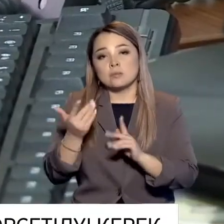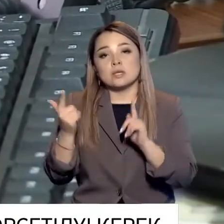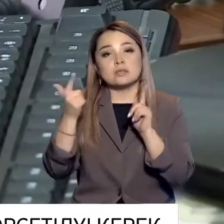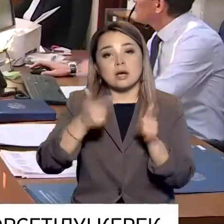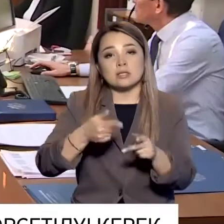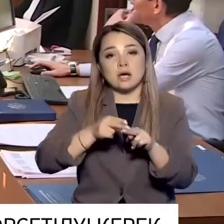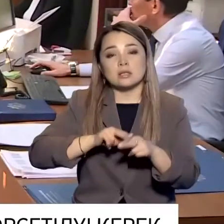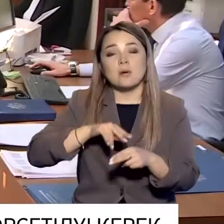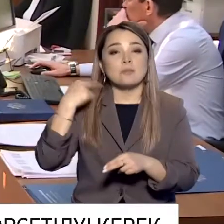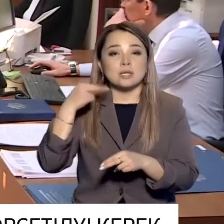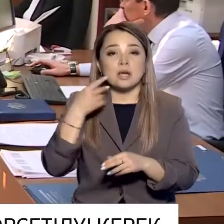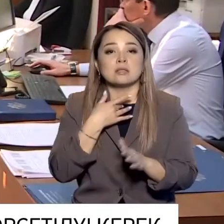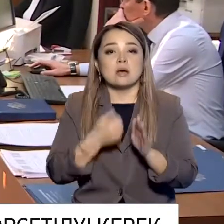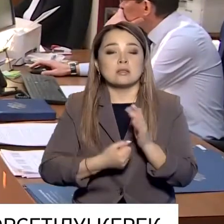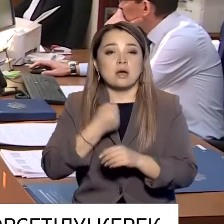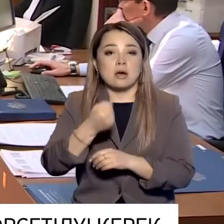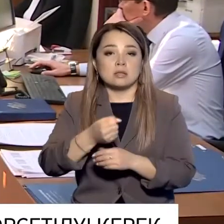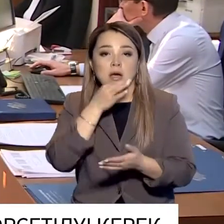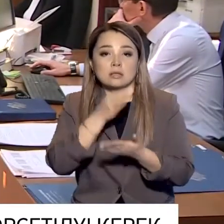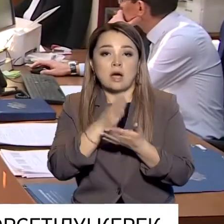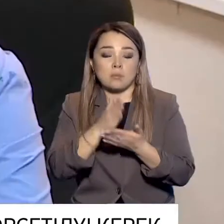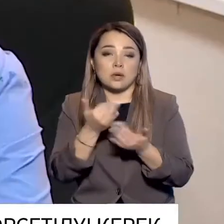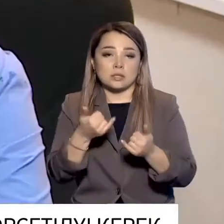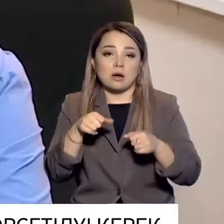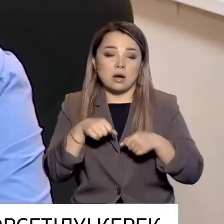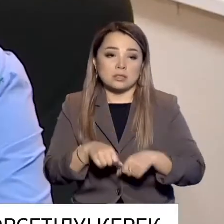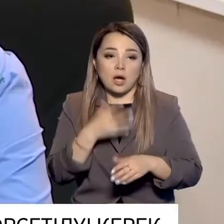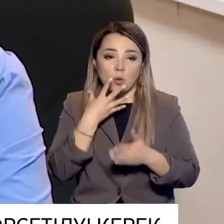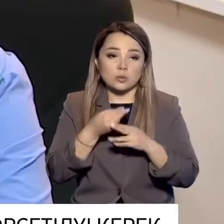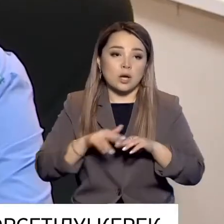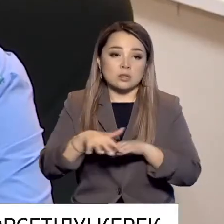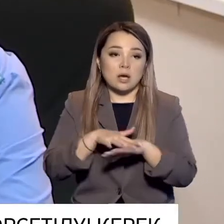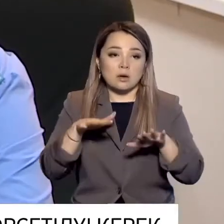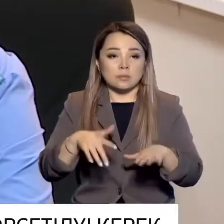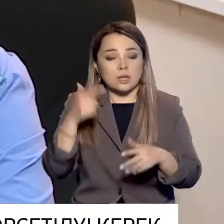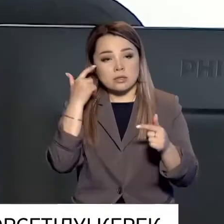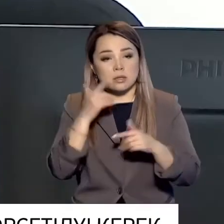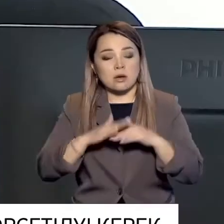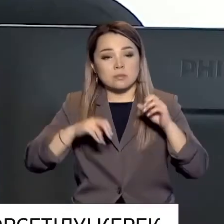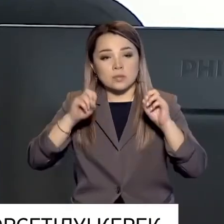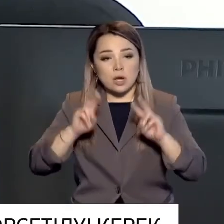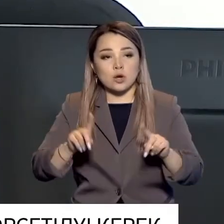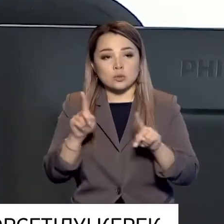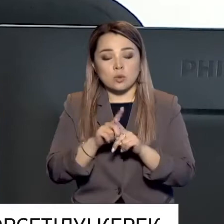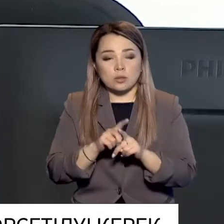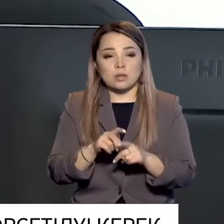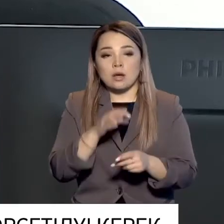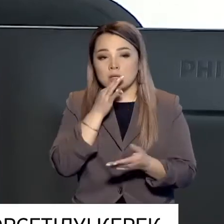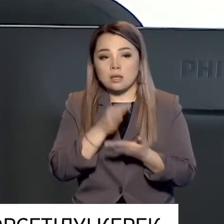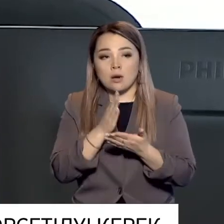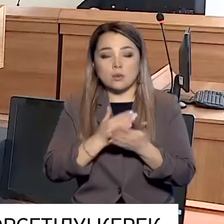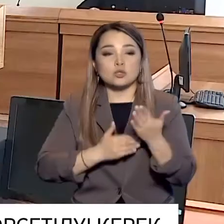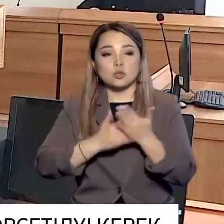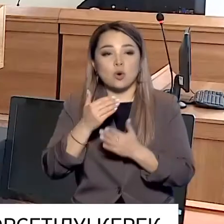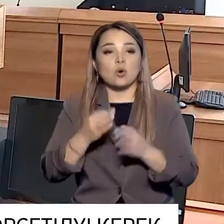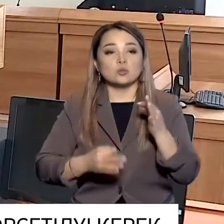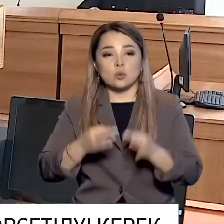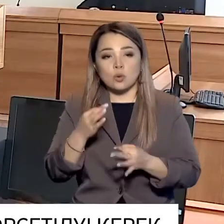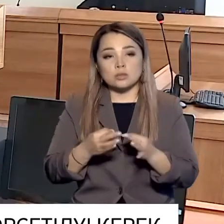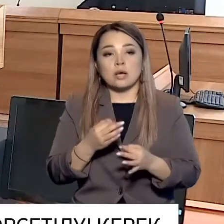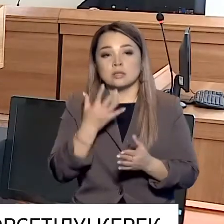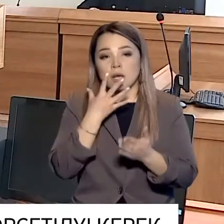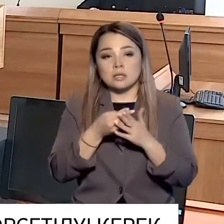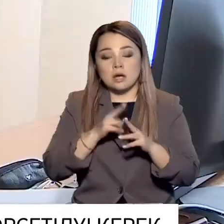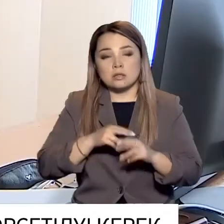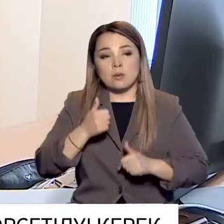президент тағайындайды. Негізі заң органдарының қадірі әділ әрі білікті кадрына қарай артады. Демек жоғарғы сот кеңесінің байқау